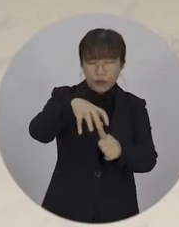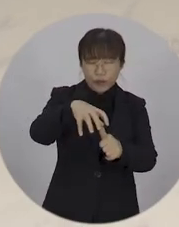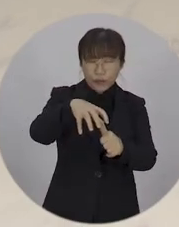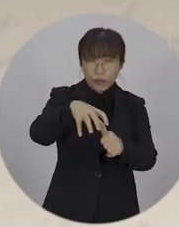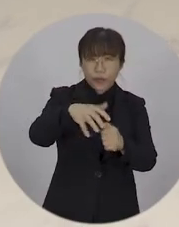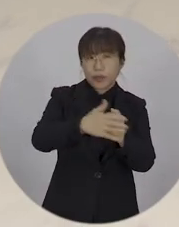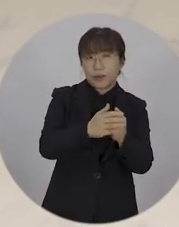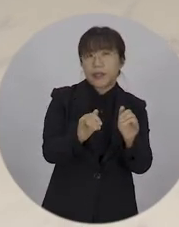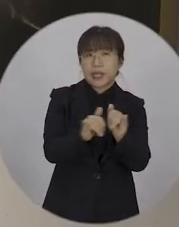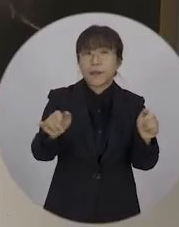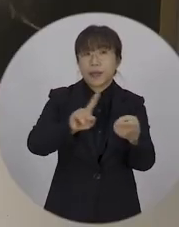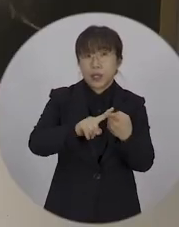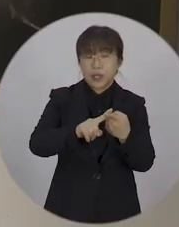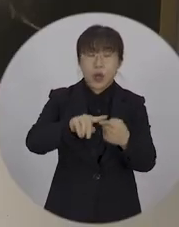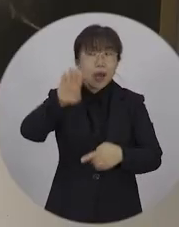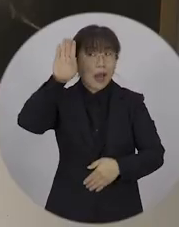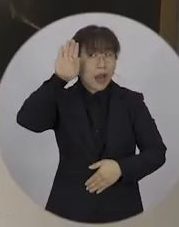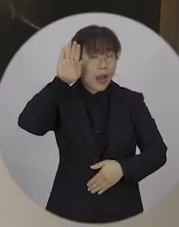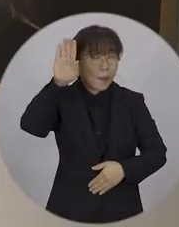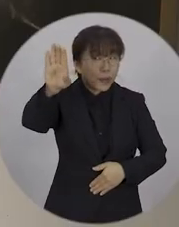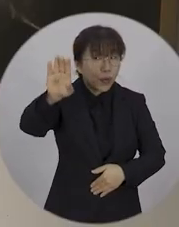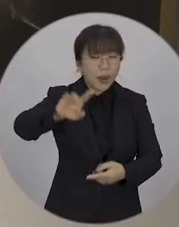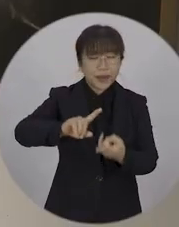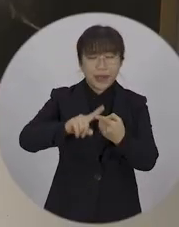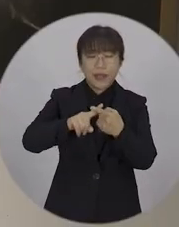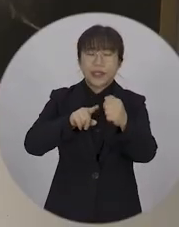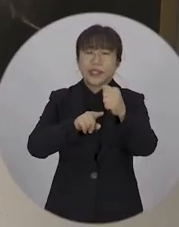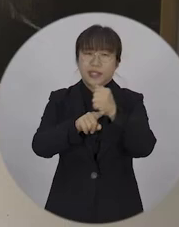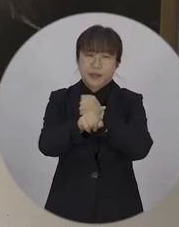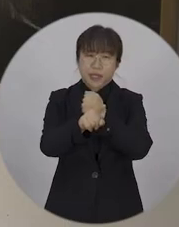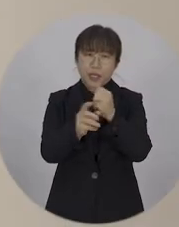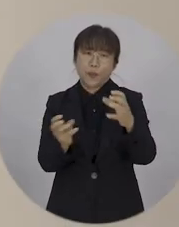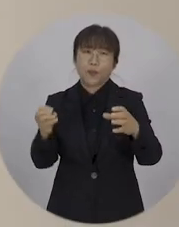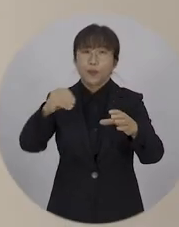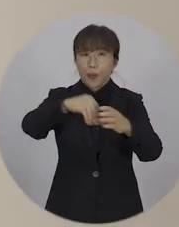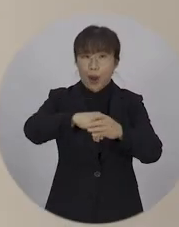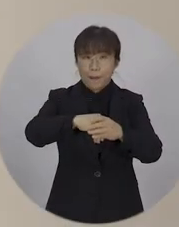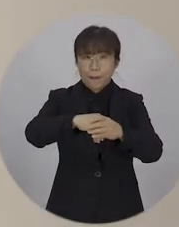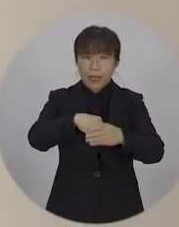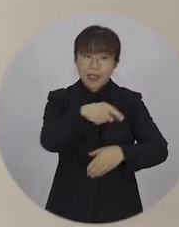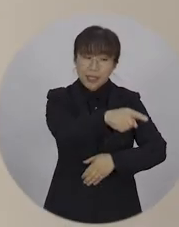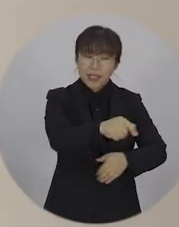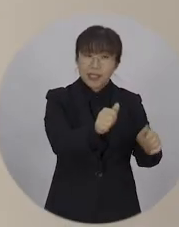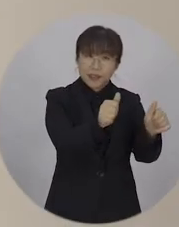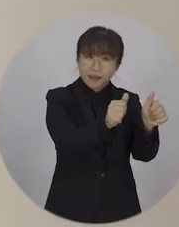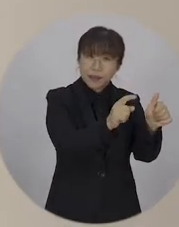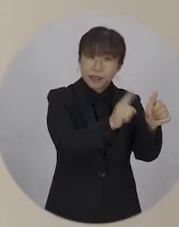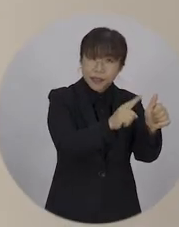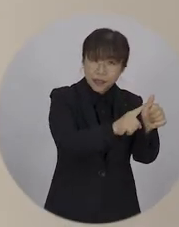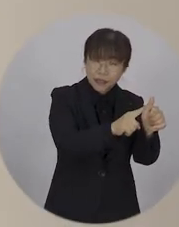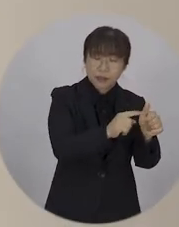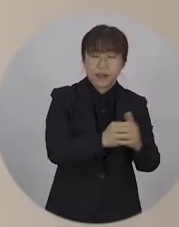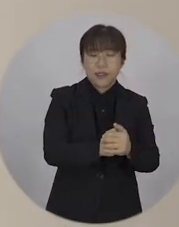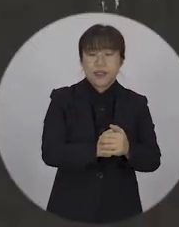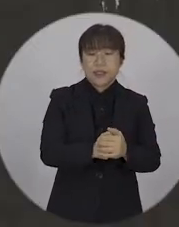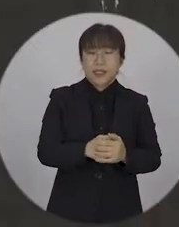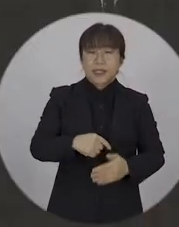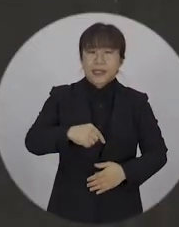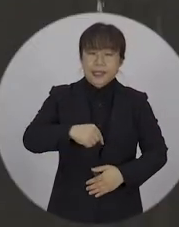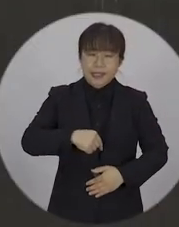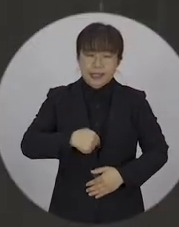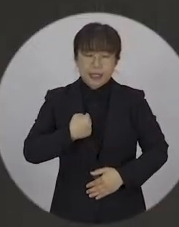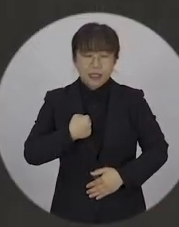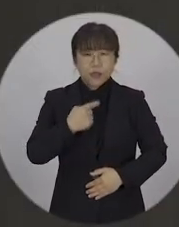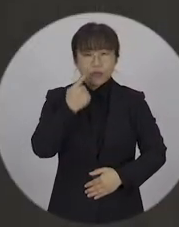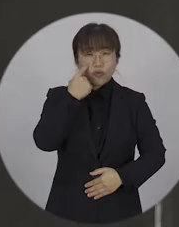환경을 돌아보고 인류가 나아갈 길에 대한 성찰의 의미를 담고 있습니다. 작가는 자신의 탐구와 사유를